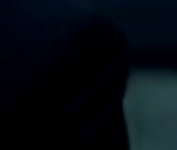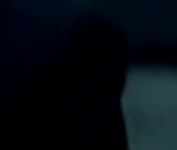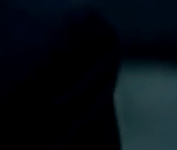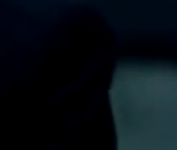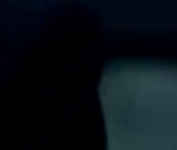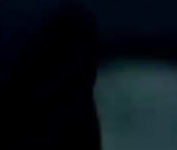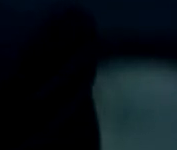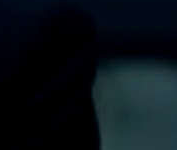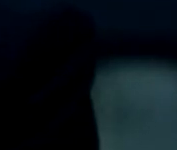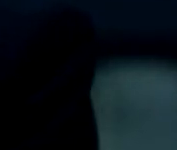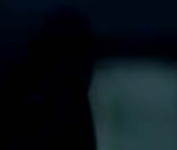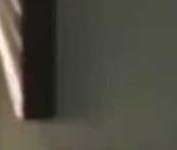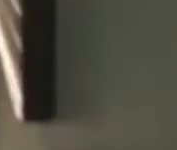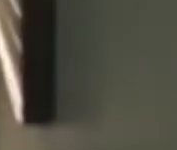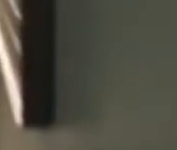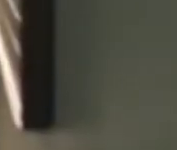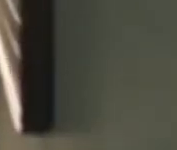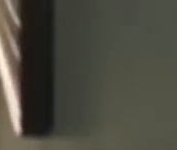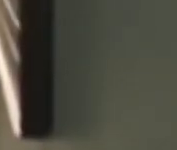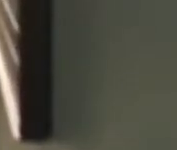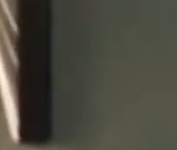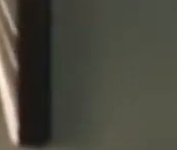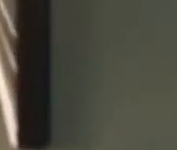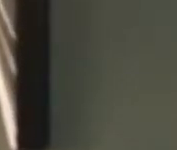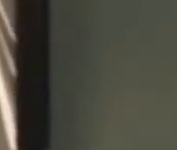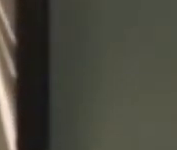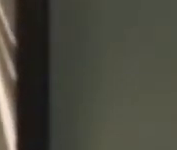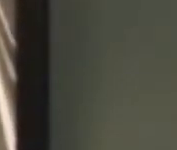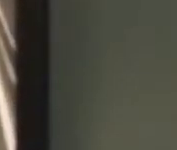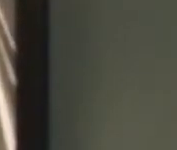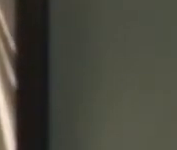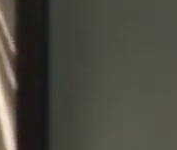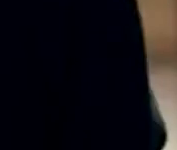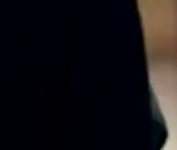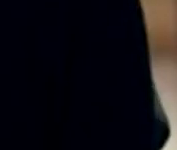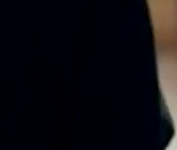그럼 저 평창 말대가리랑 붙으면 되는 거야? 주님